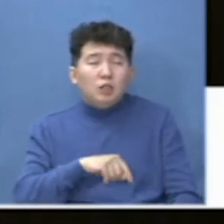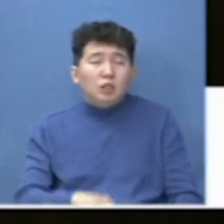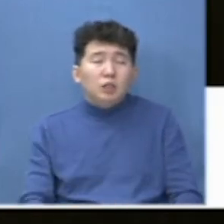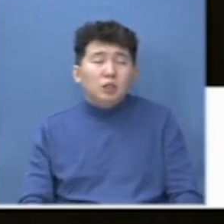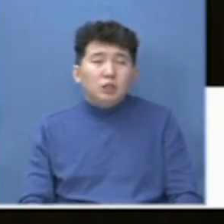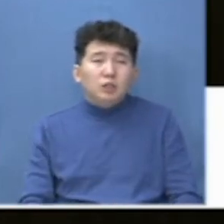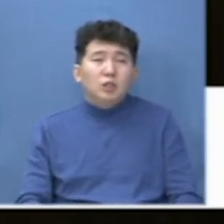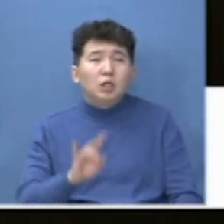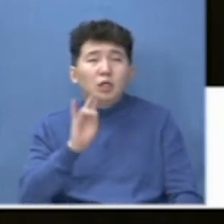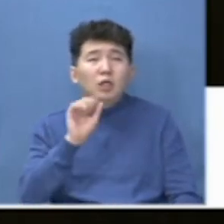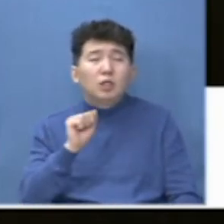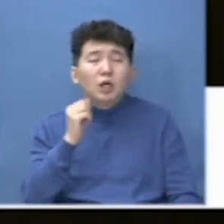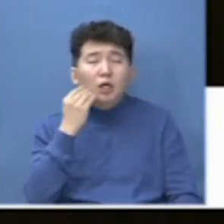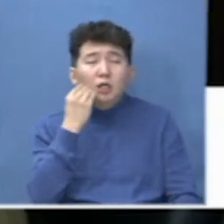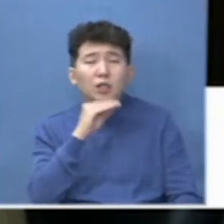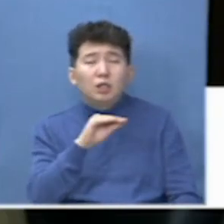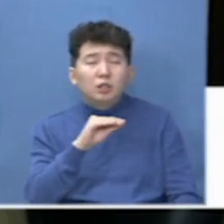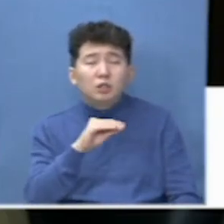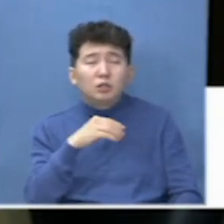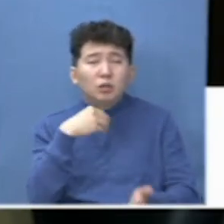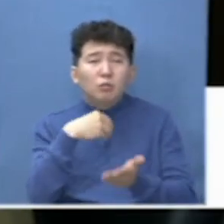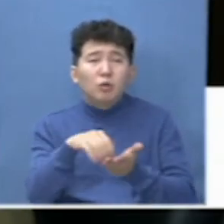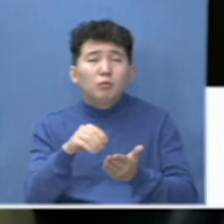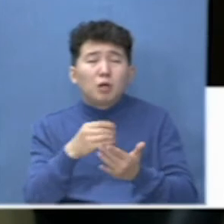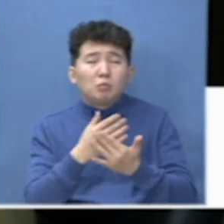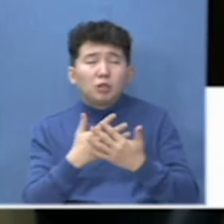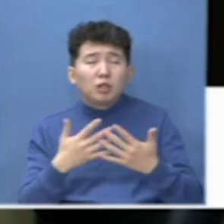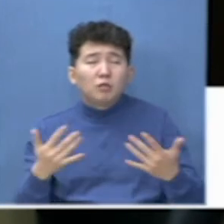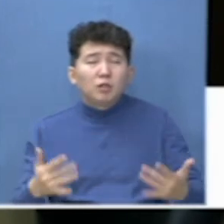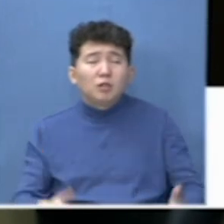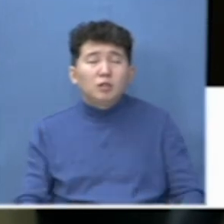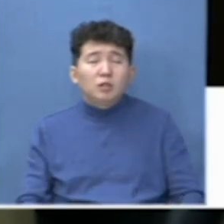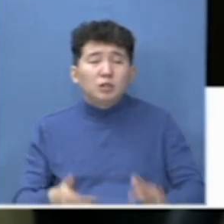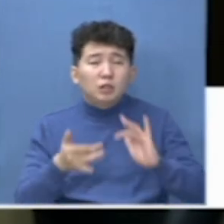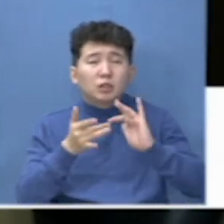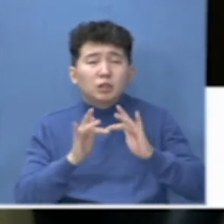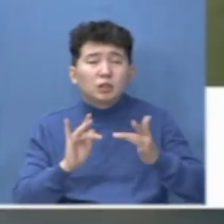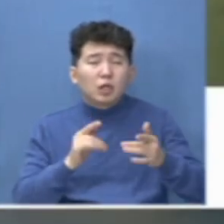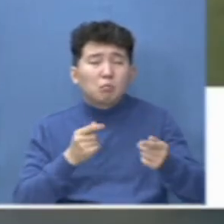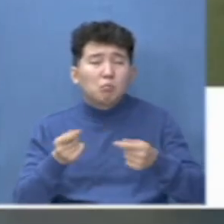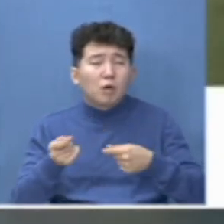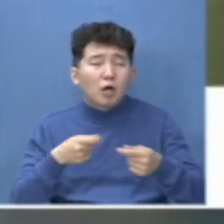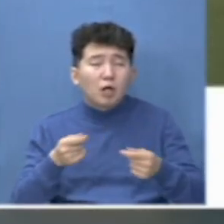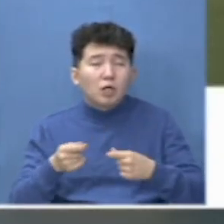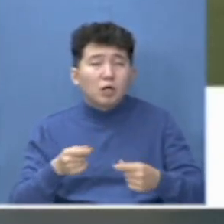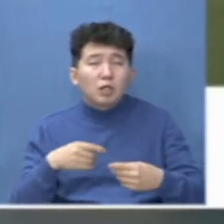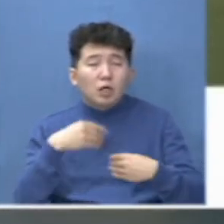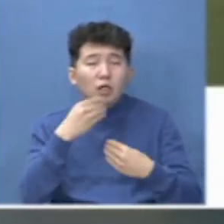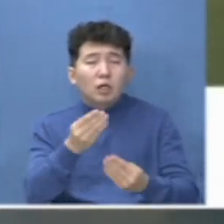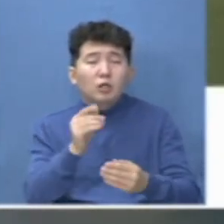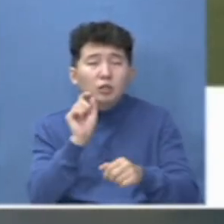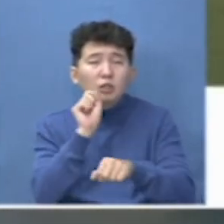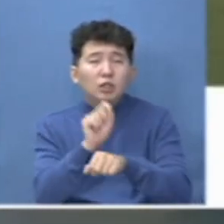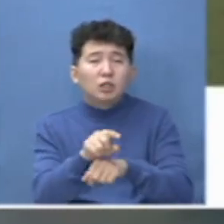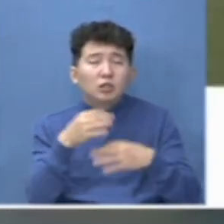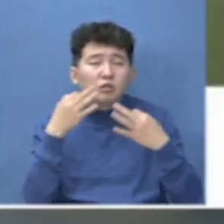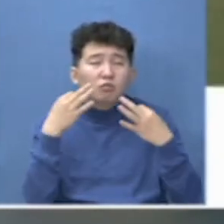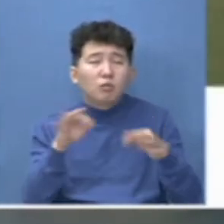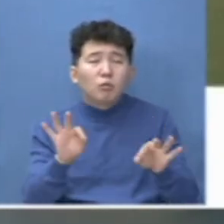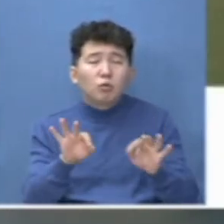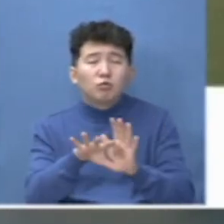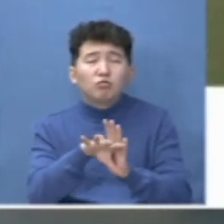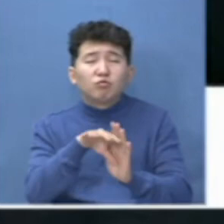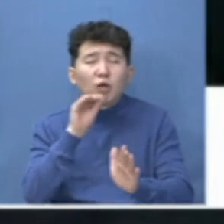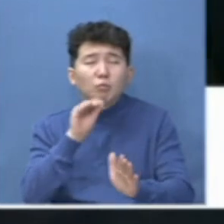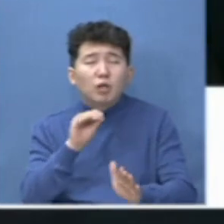направлено на качество приобретаемых товаров особенность интернет-магазина заключается в том что он дает заказчику свободу выбора